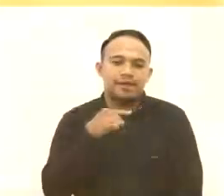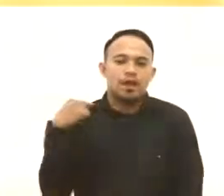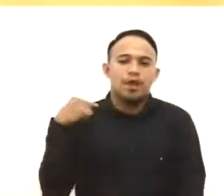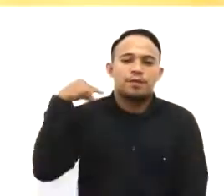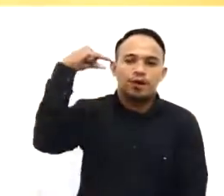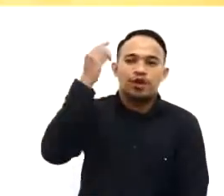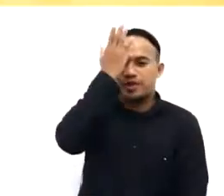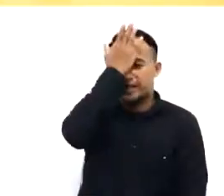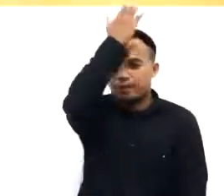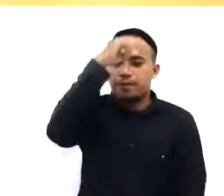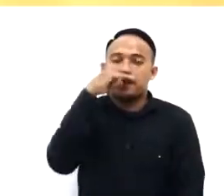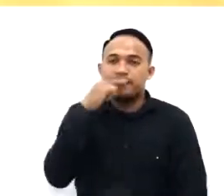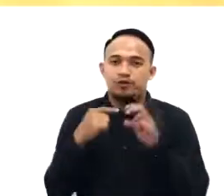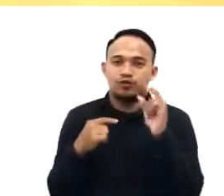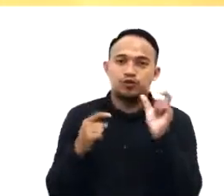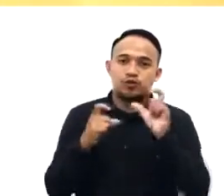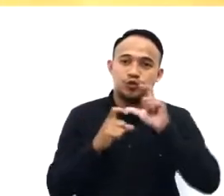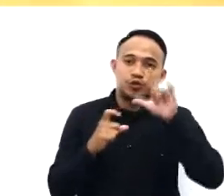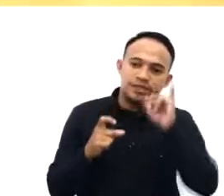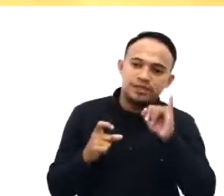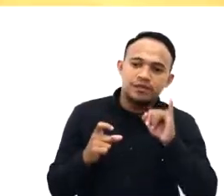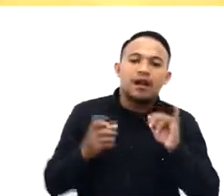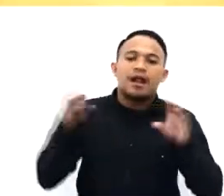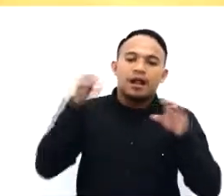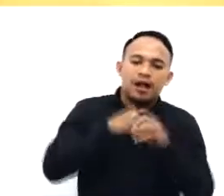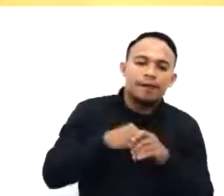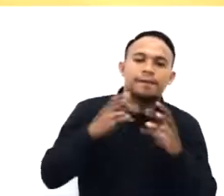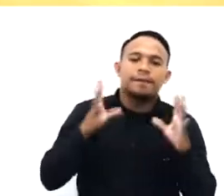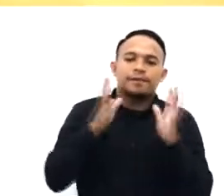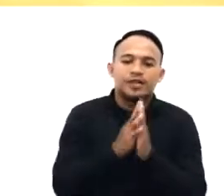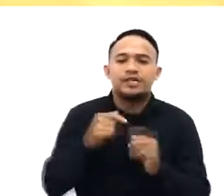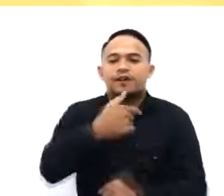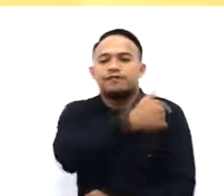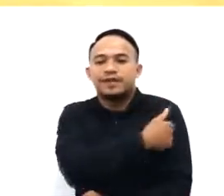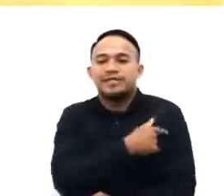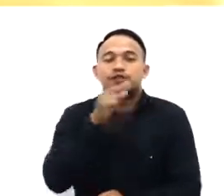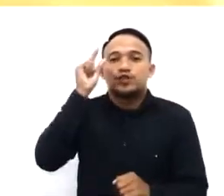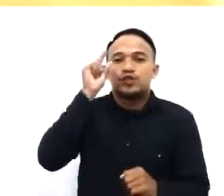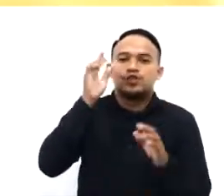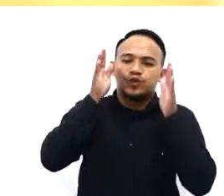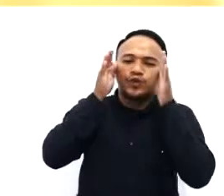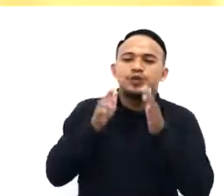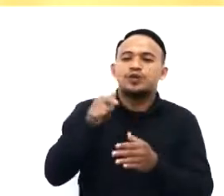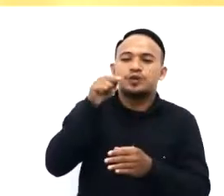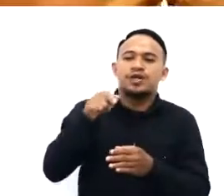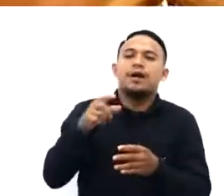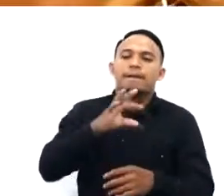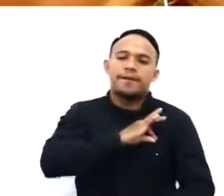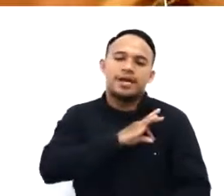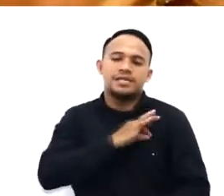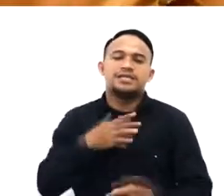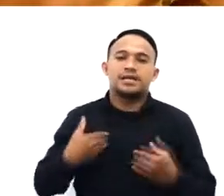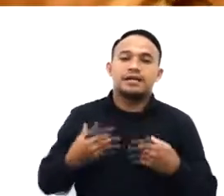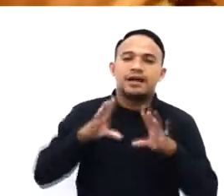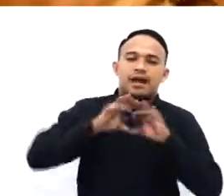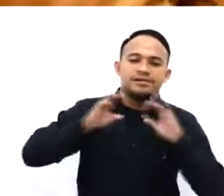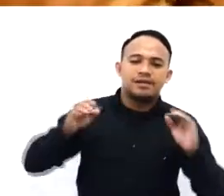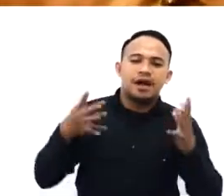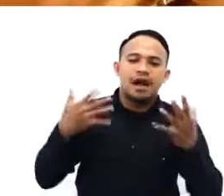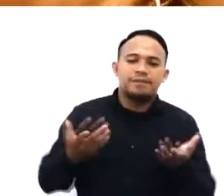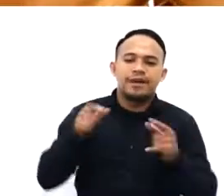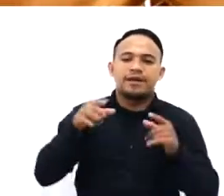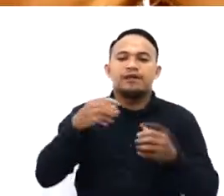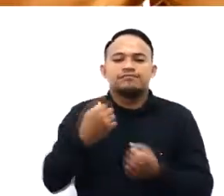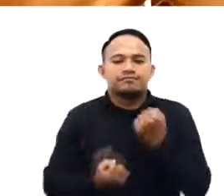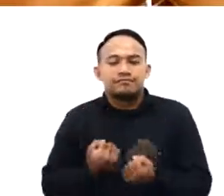Keinginan Gubernur Gorontalo Rusli Habibie dalam memaksimalkan vaksinasi khusus untuk PNS dan tenaga